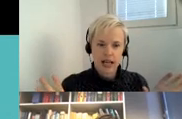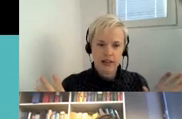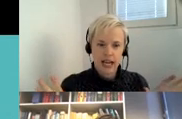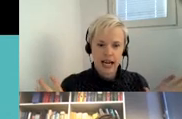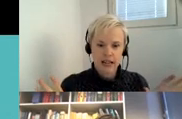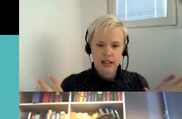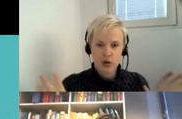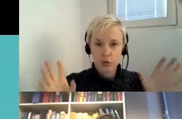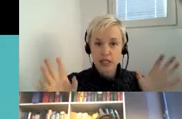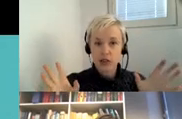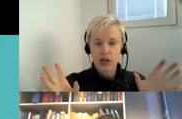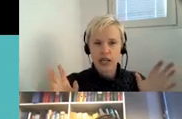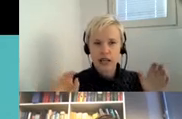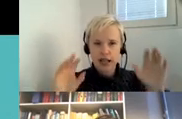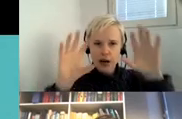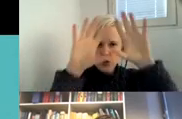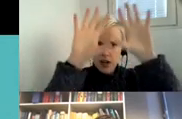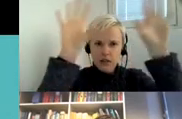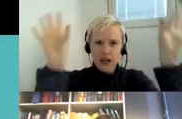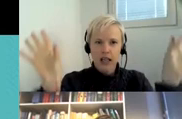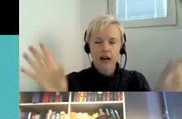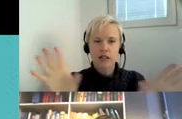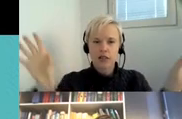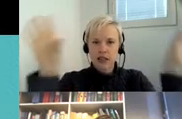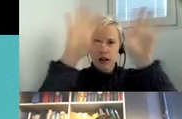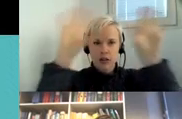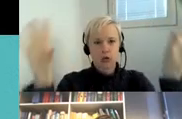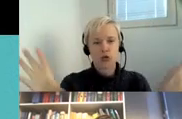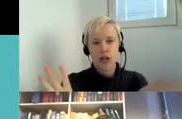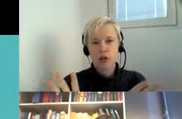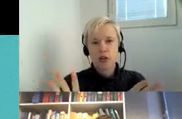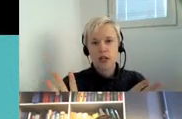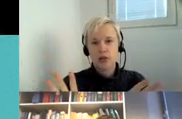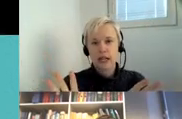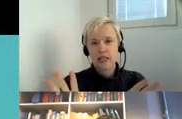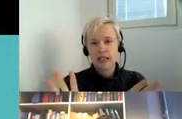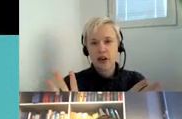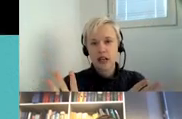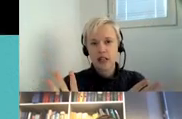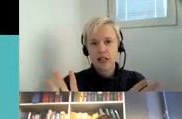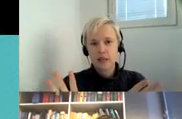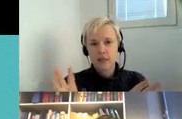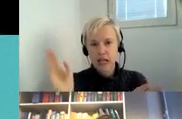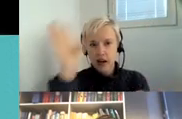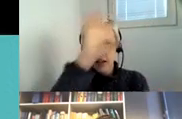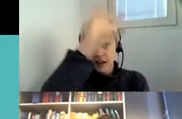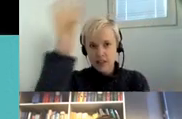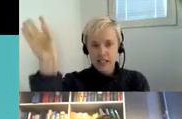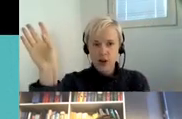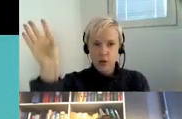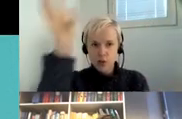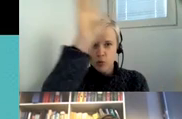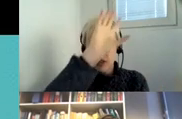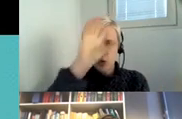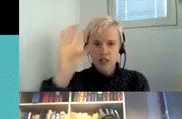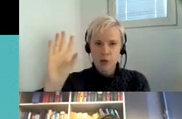silloin ehkä vielä, jos ymmärsin oikein, niin ikään kuin sitä kaikkein kattavinta kartoitusta ei ole tehty vielä siinä vaiheessa, eli kaikkea